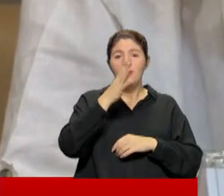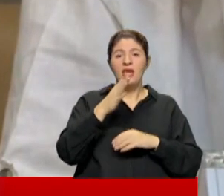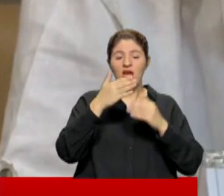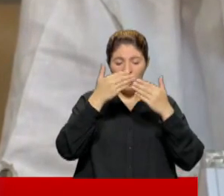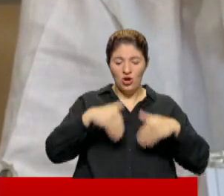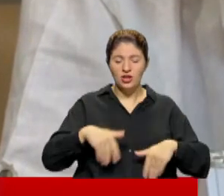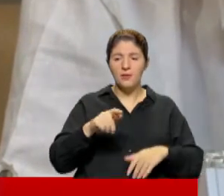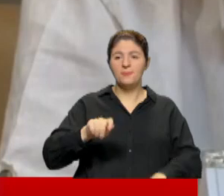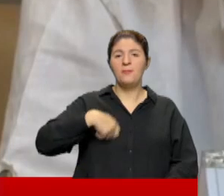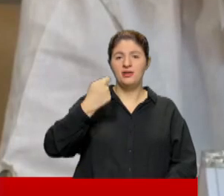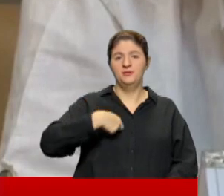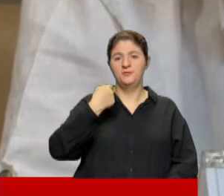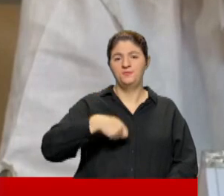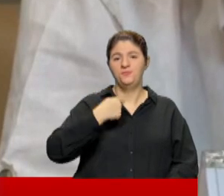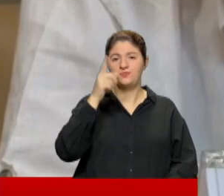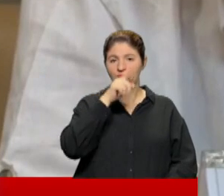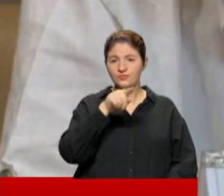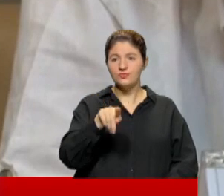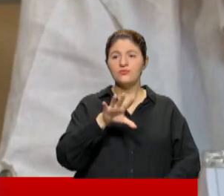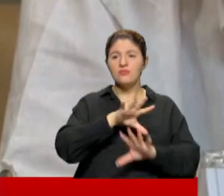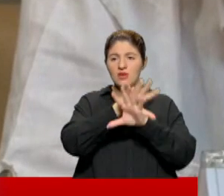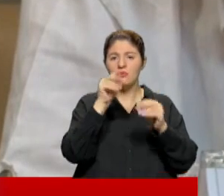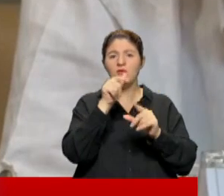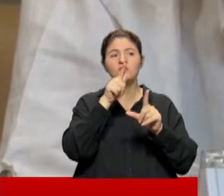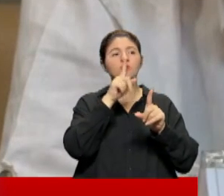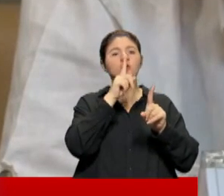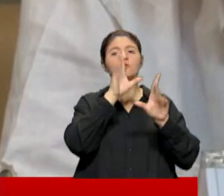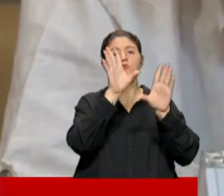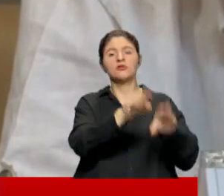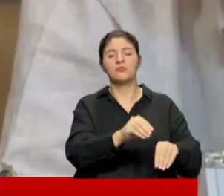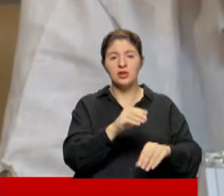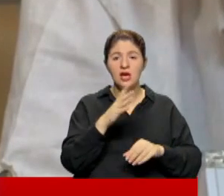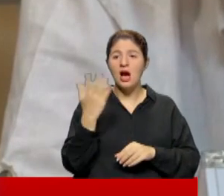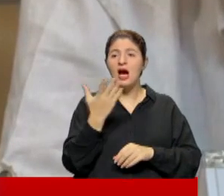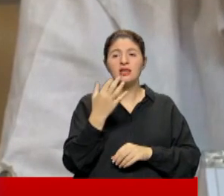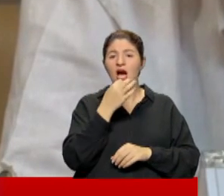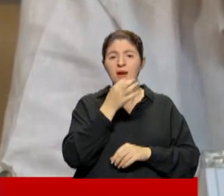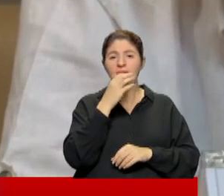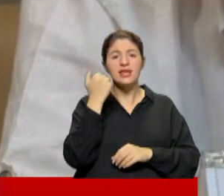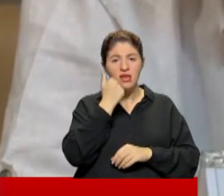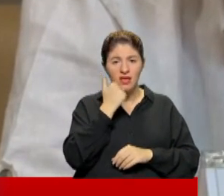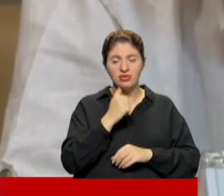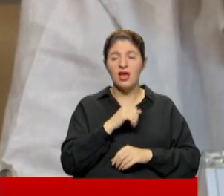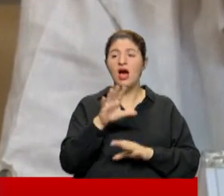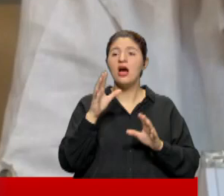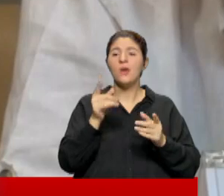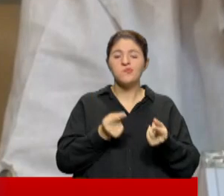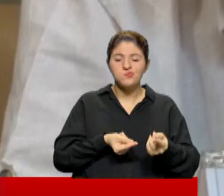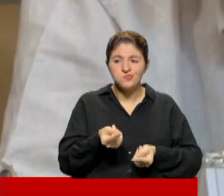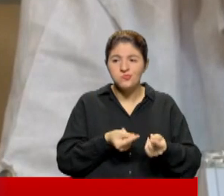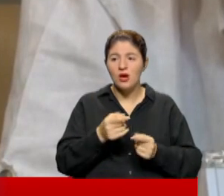önleme bahanesiyle tümden susturulan hangi Haberin yalan